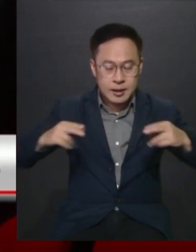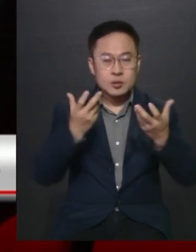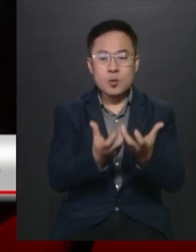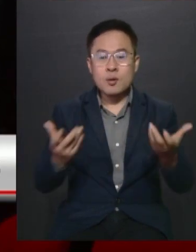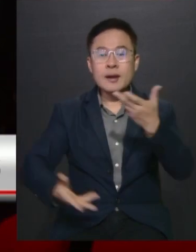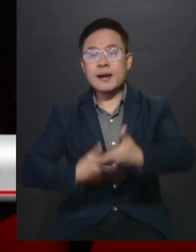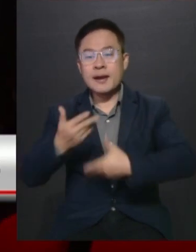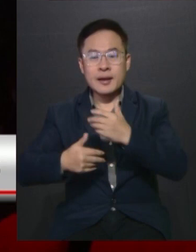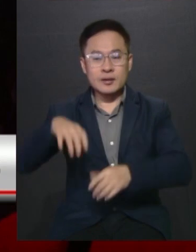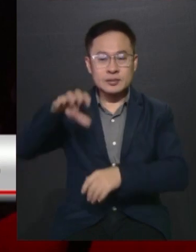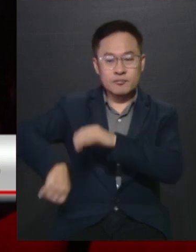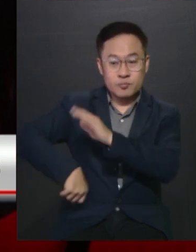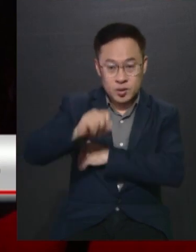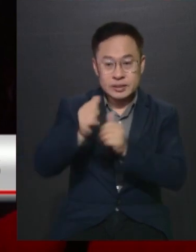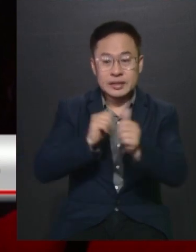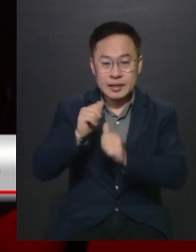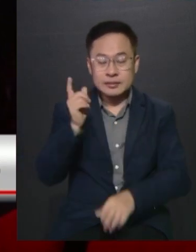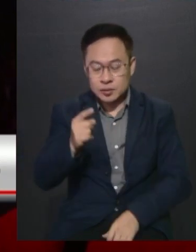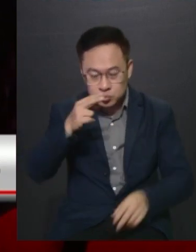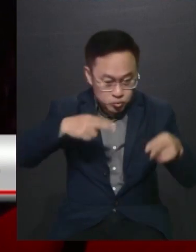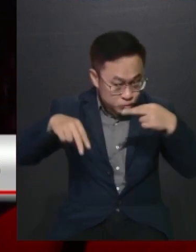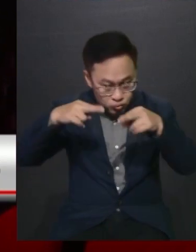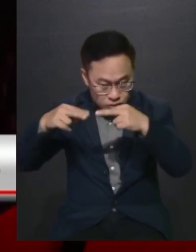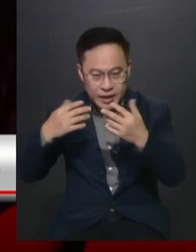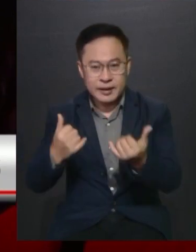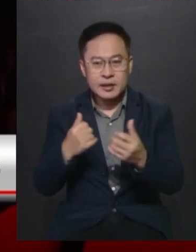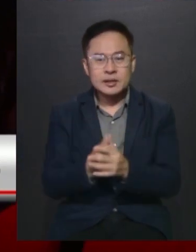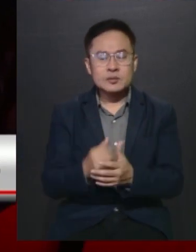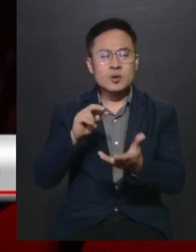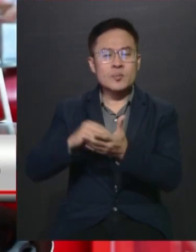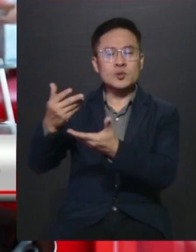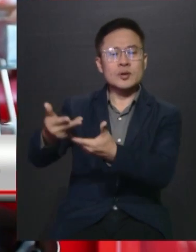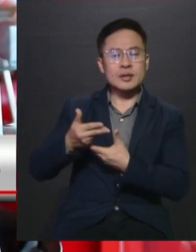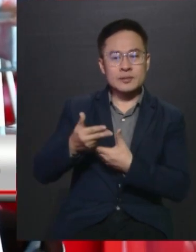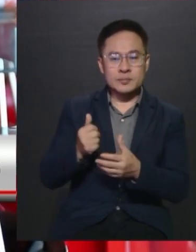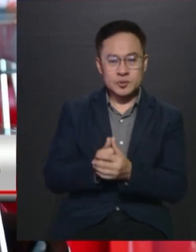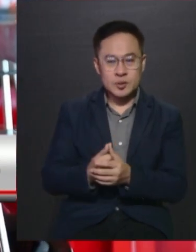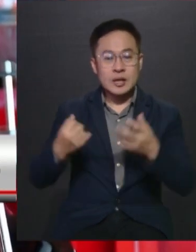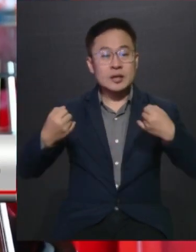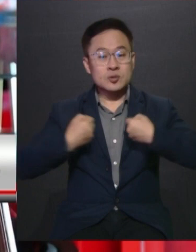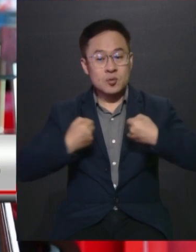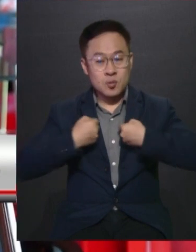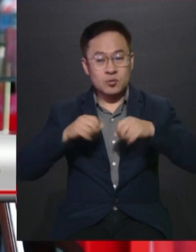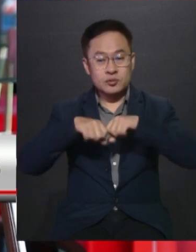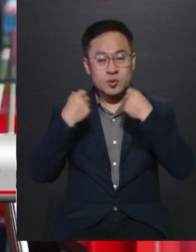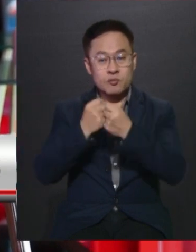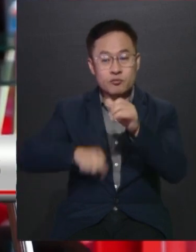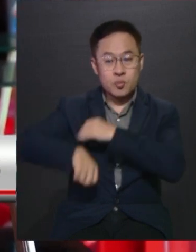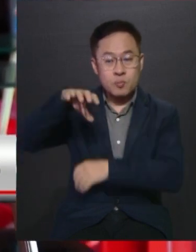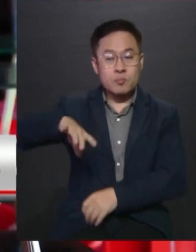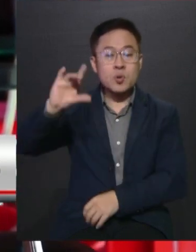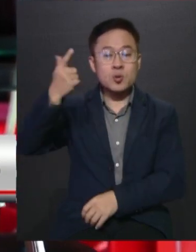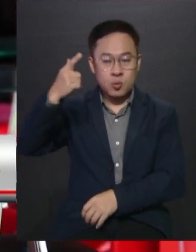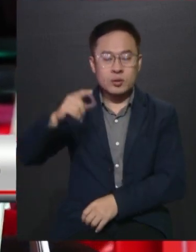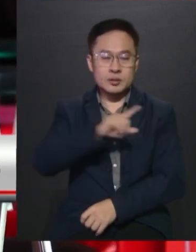ก็รวมไปถึงสนามการแข่งขันค่ะโดยการเยือนในครั้งนี้ค่ะก็เป็นการต้อนรับจากคุณรวีโหลทองค่ะประธานกิตติมศักดิ์เมืองทองยูไนเ